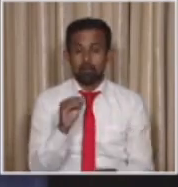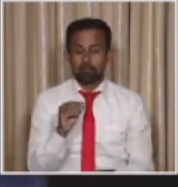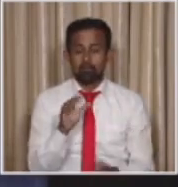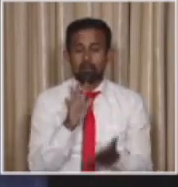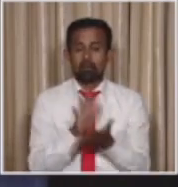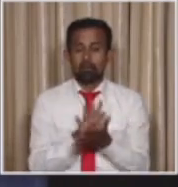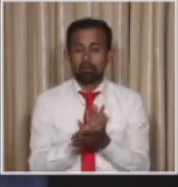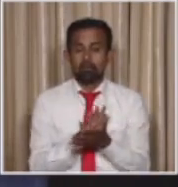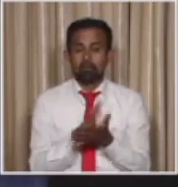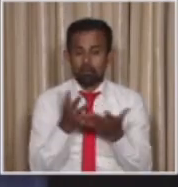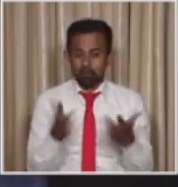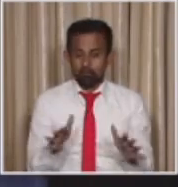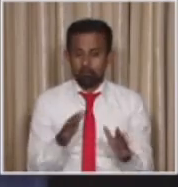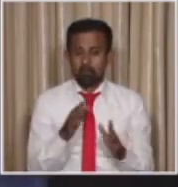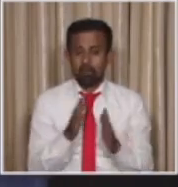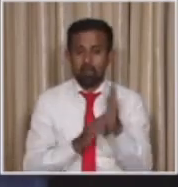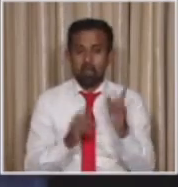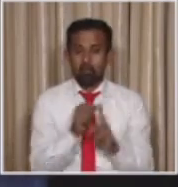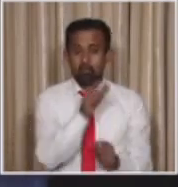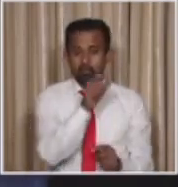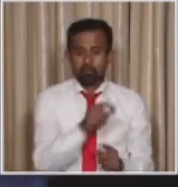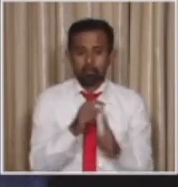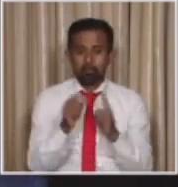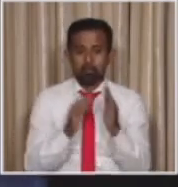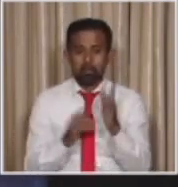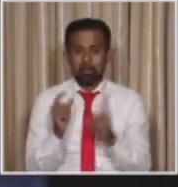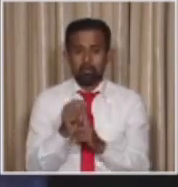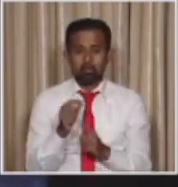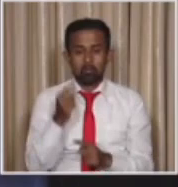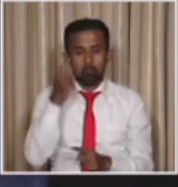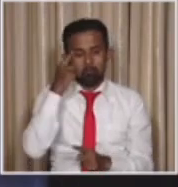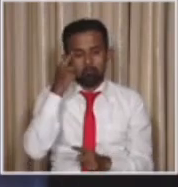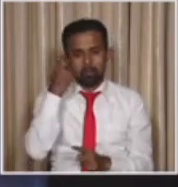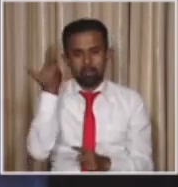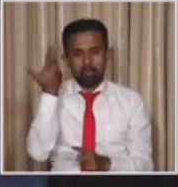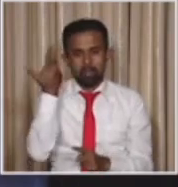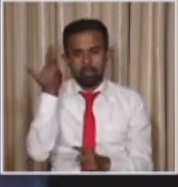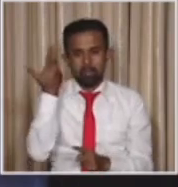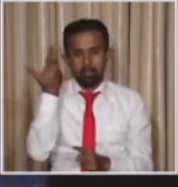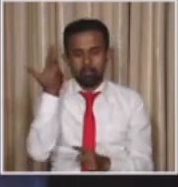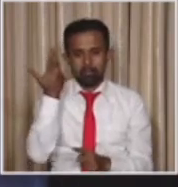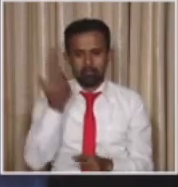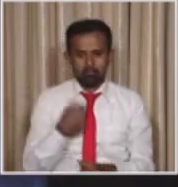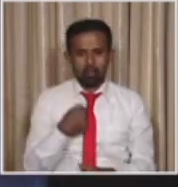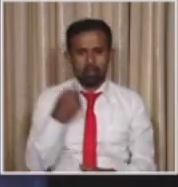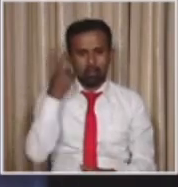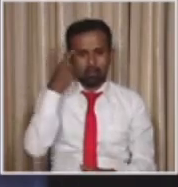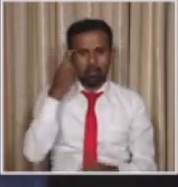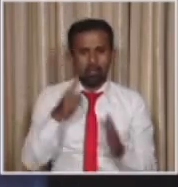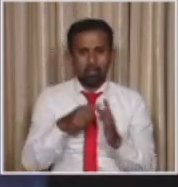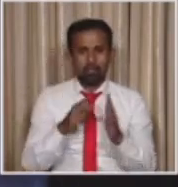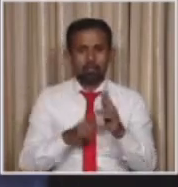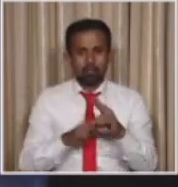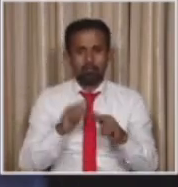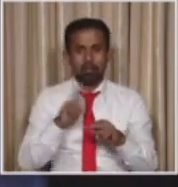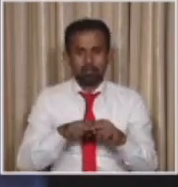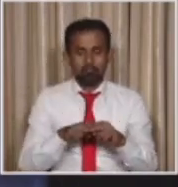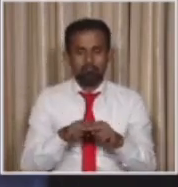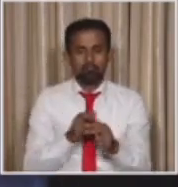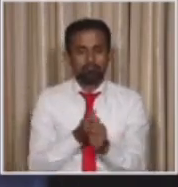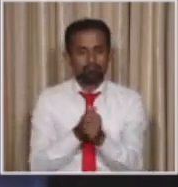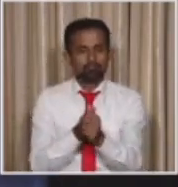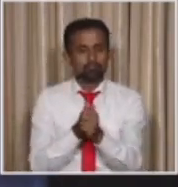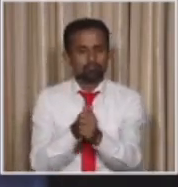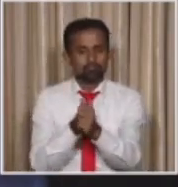ගරු ඇමතුමන්ලට මන්ත්‍රීතුමන්ලට මතක නැහැ මං හිතන්නේ අපිට ඇයි IMF එක පස්සේ